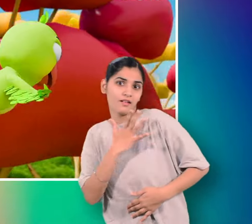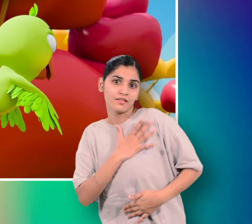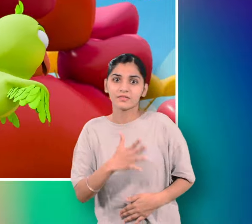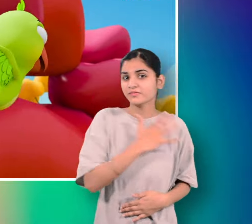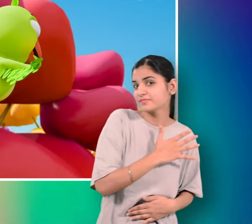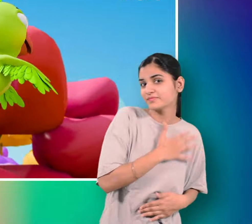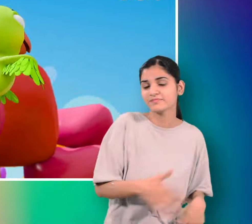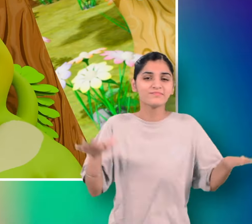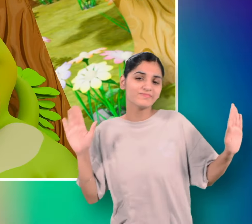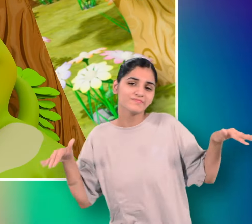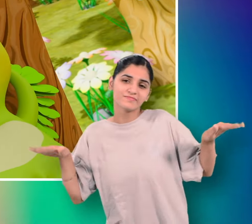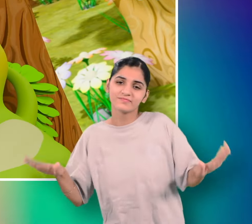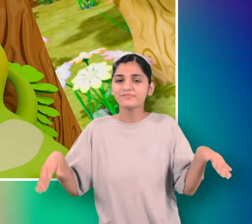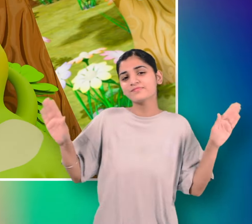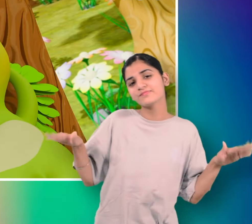का तोता